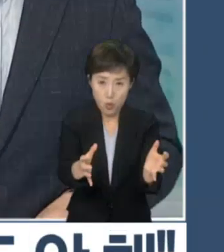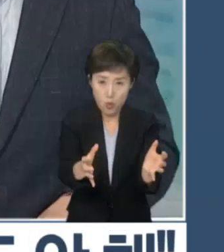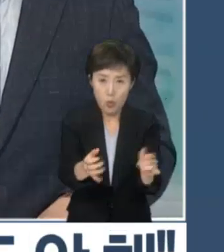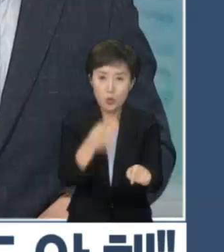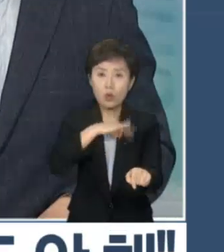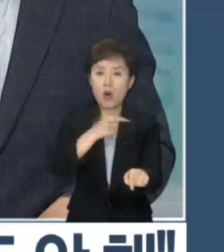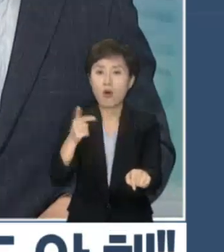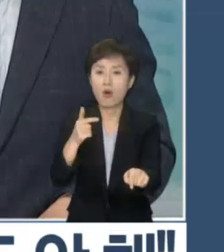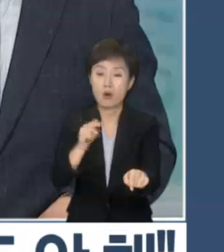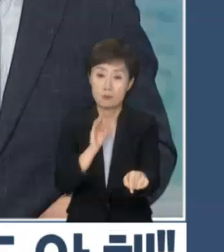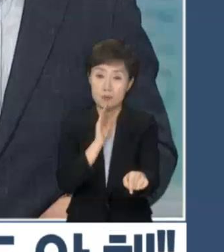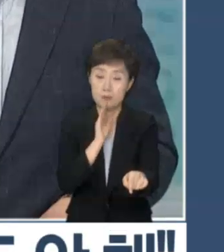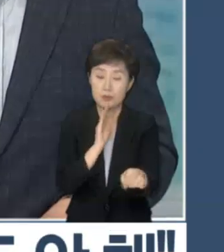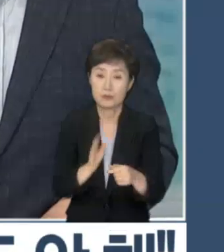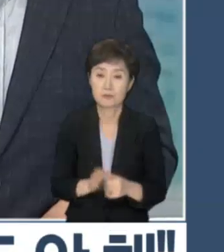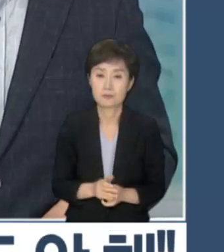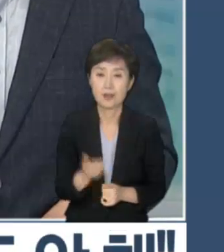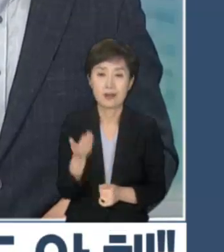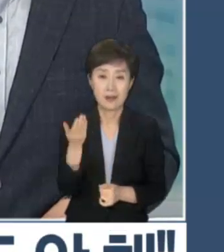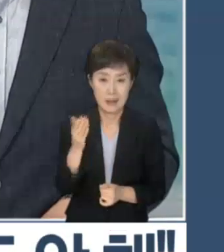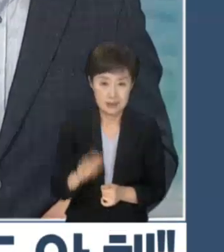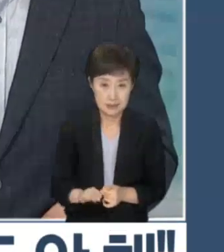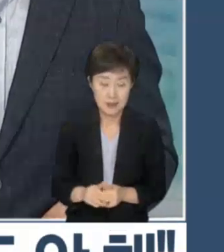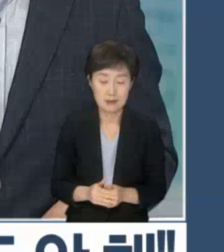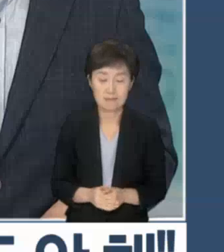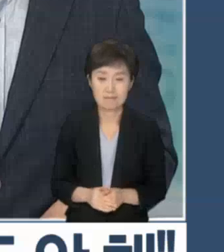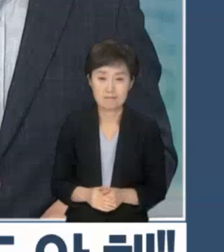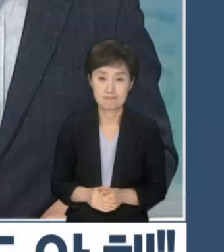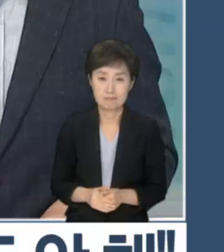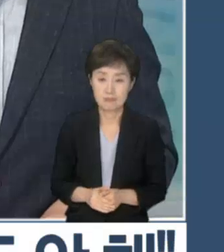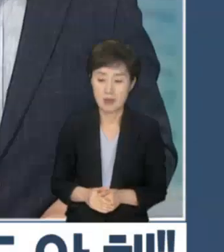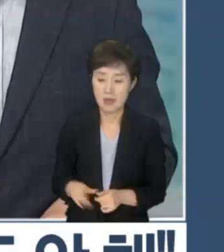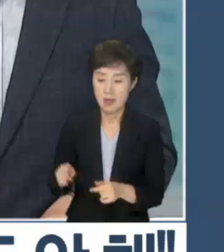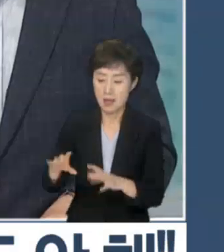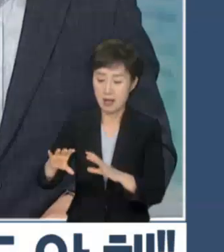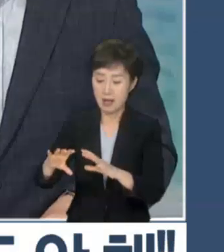다만 분명한 것은 3당 체제가 됐을 경우에